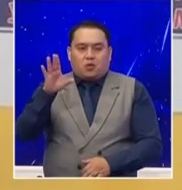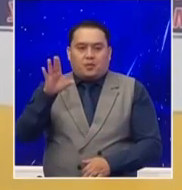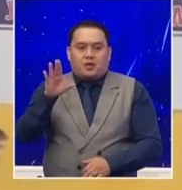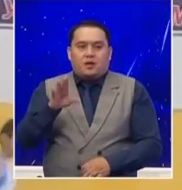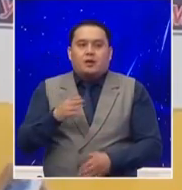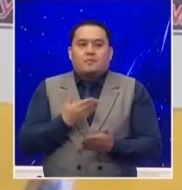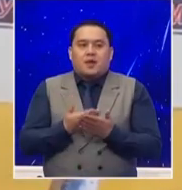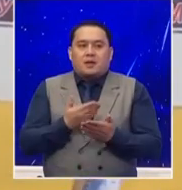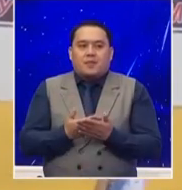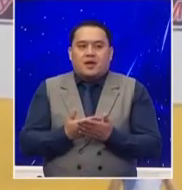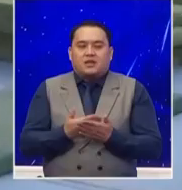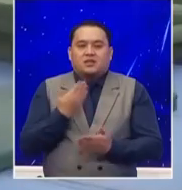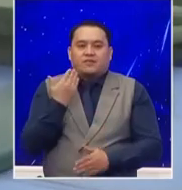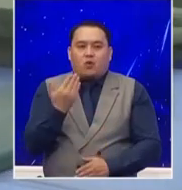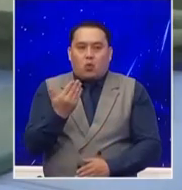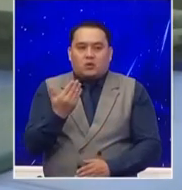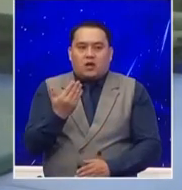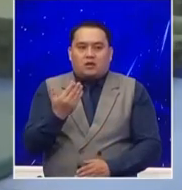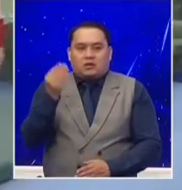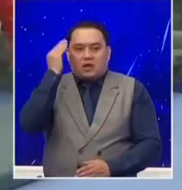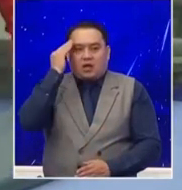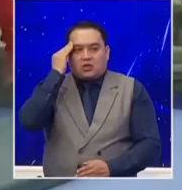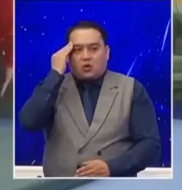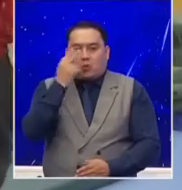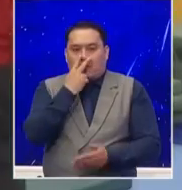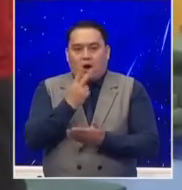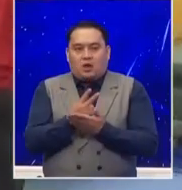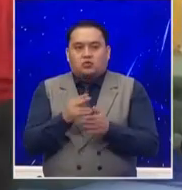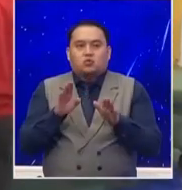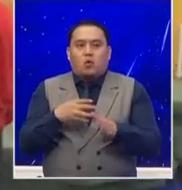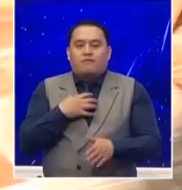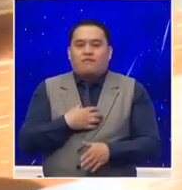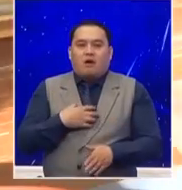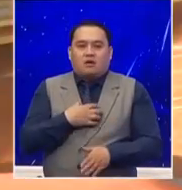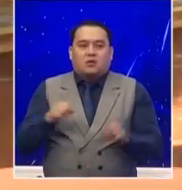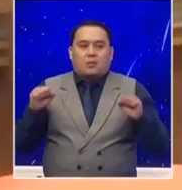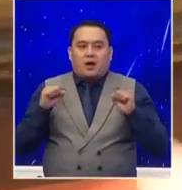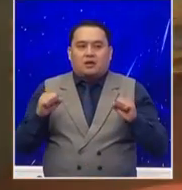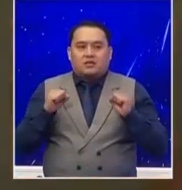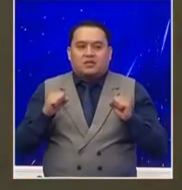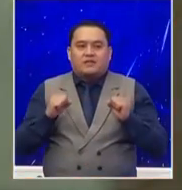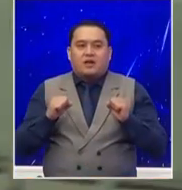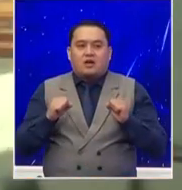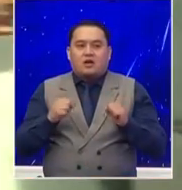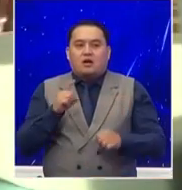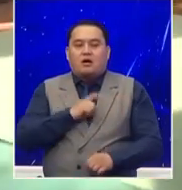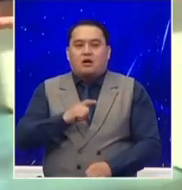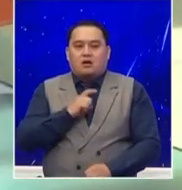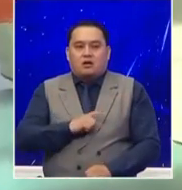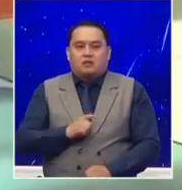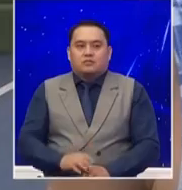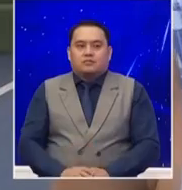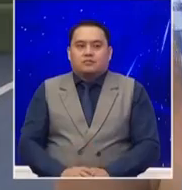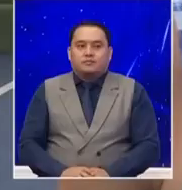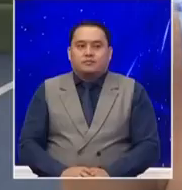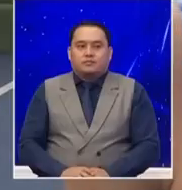Ярким примером может служить Шингиз Турсунбаев. Талантливый юноша демонстрирует не только важные качества спортивной гимнастики, но и характер, нацеленный на